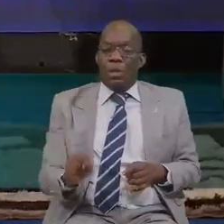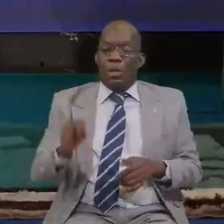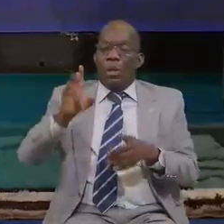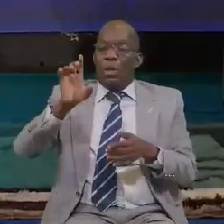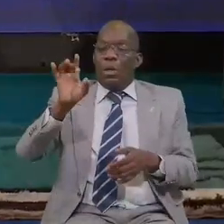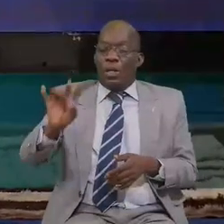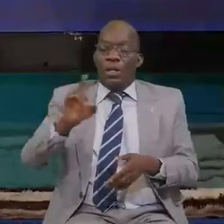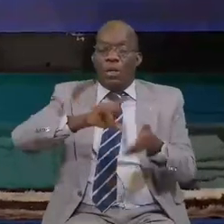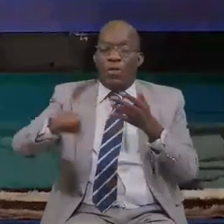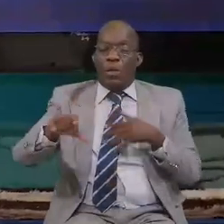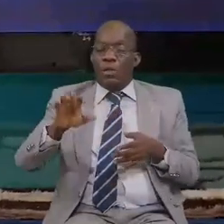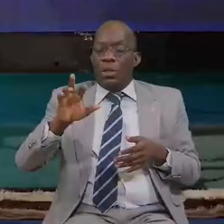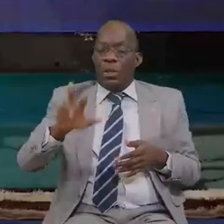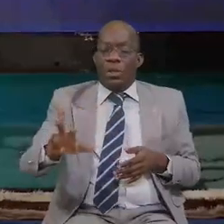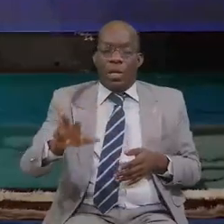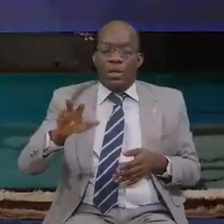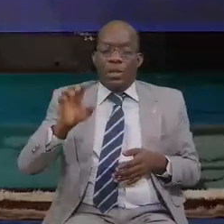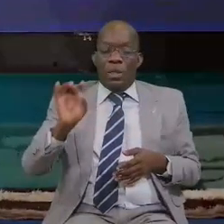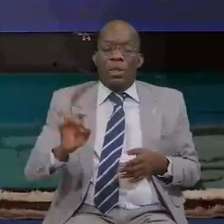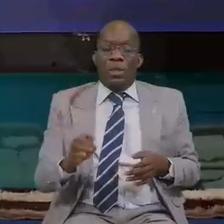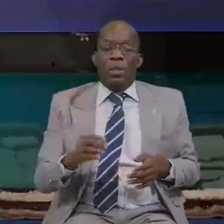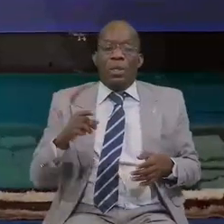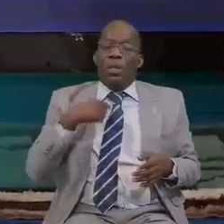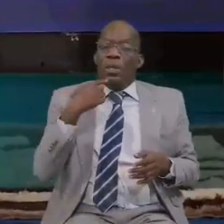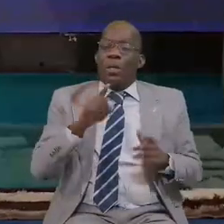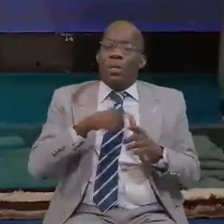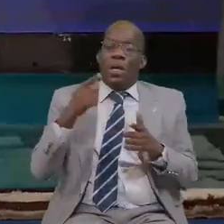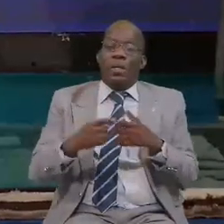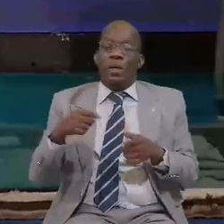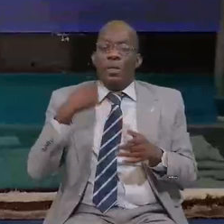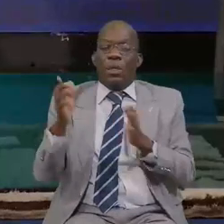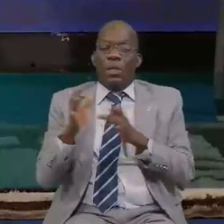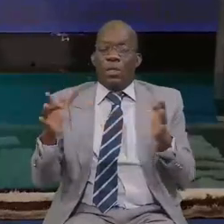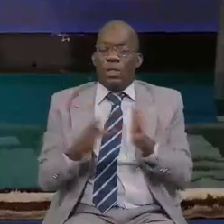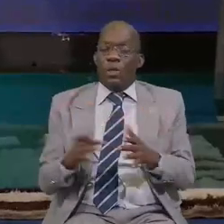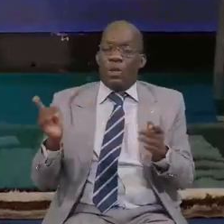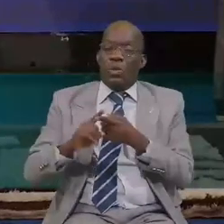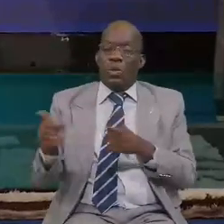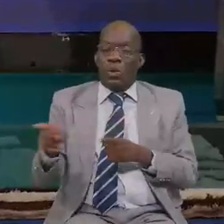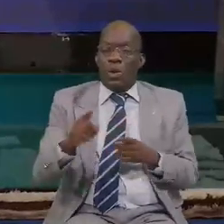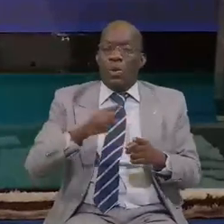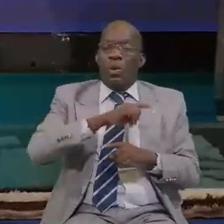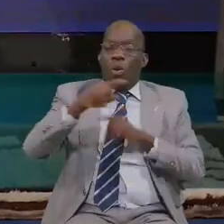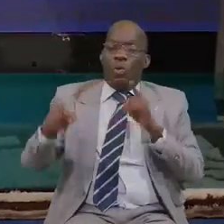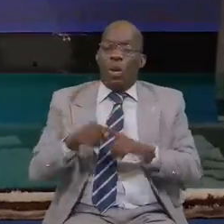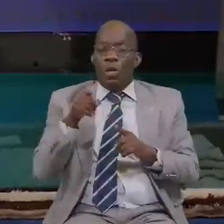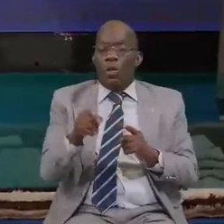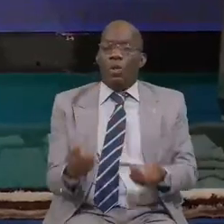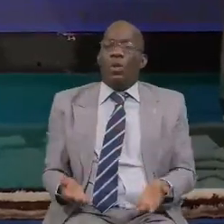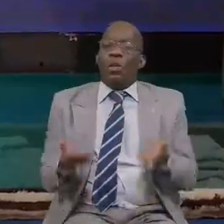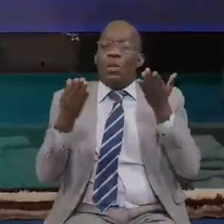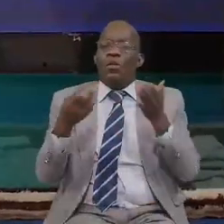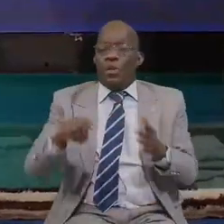En Jean 8, Jésus leur dit, quand vous aurez élevé le Fils de